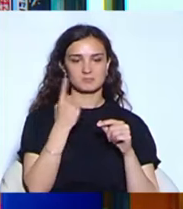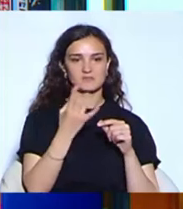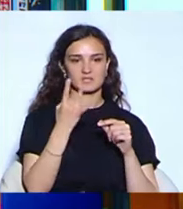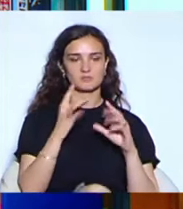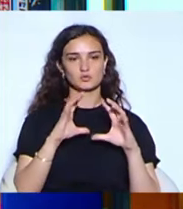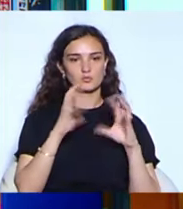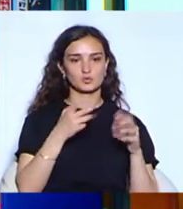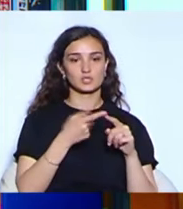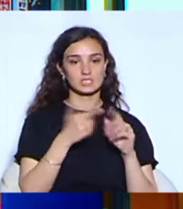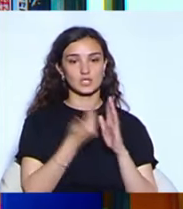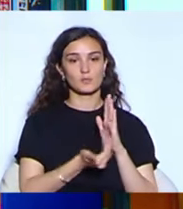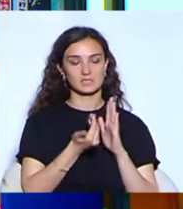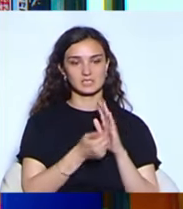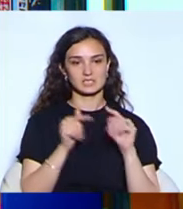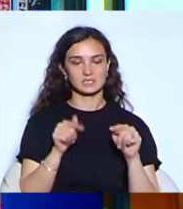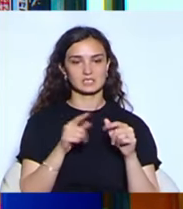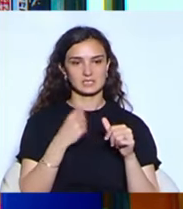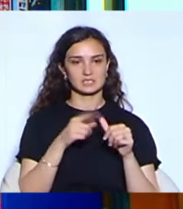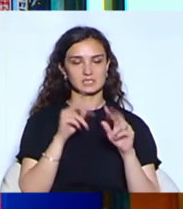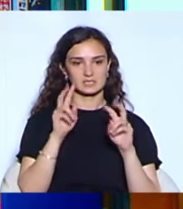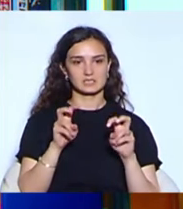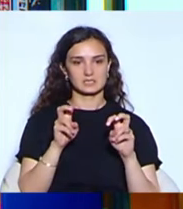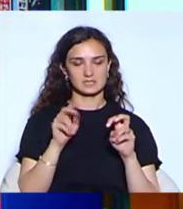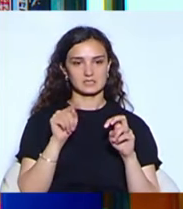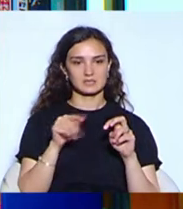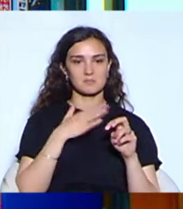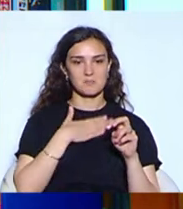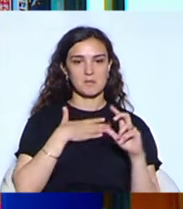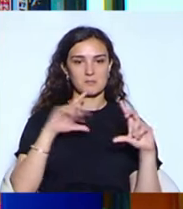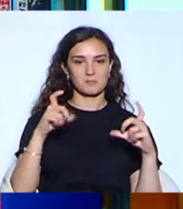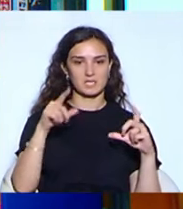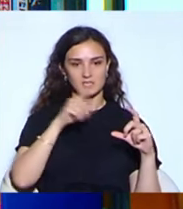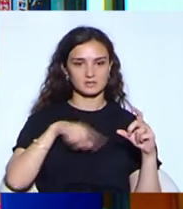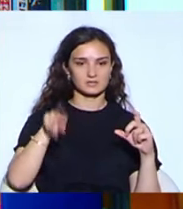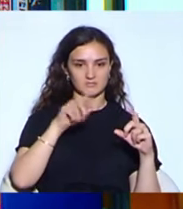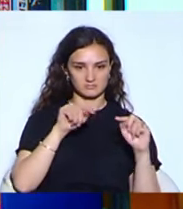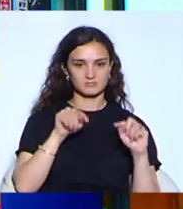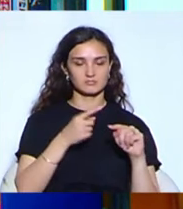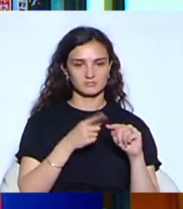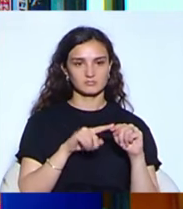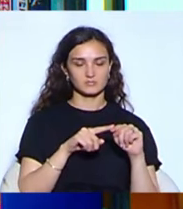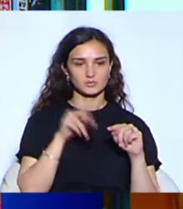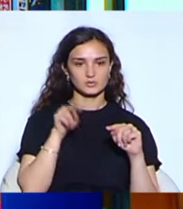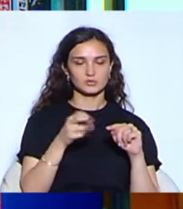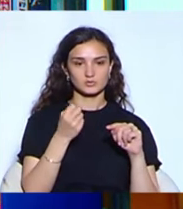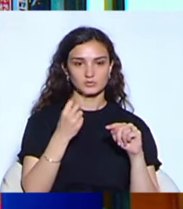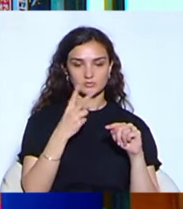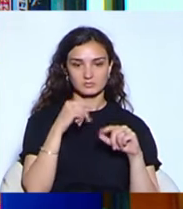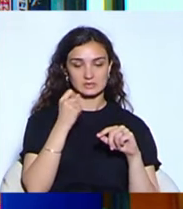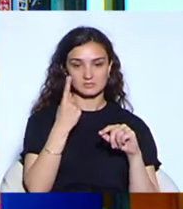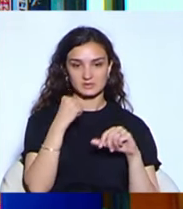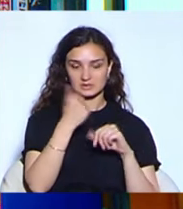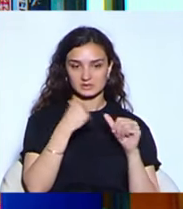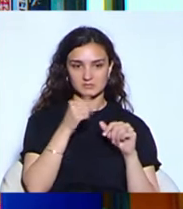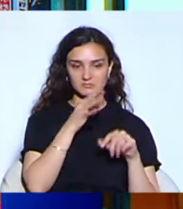პირველად მსოფლიოში ეს რეკომენდაცია, ეგრეთ წოდებული My Plate სისტემა, და სწორედ 2011 წელს, როგორც კი შეიქმნა, ძალიან